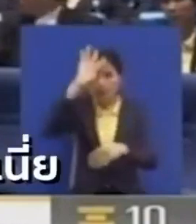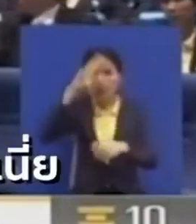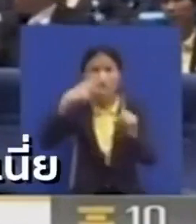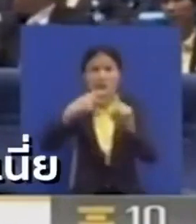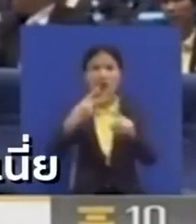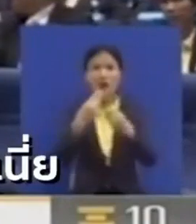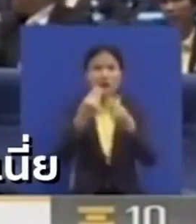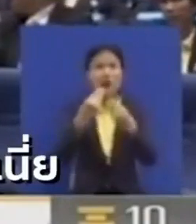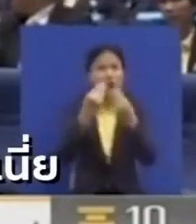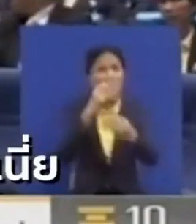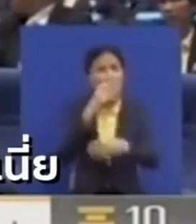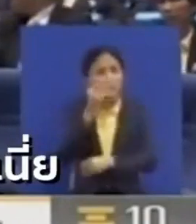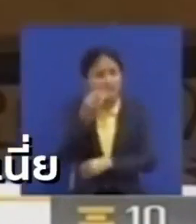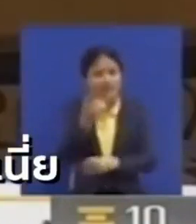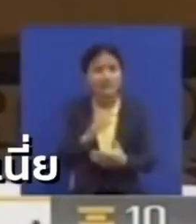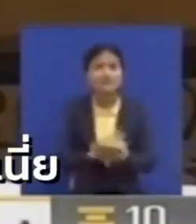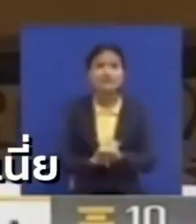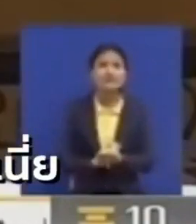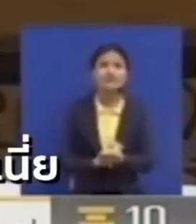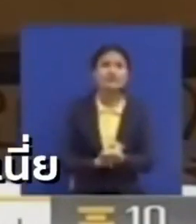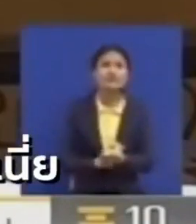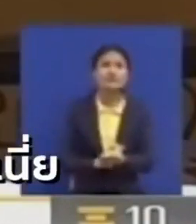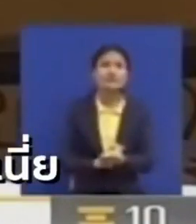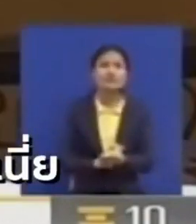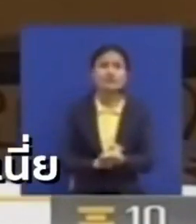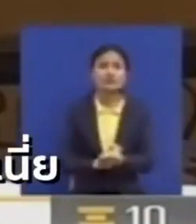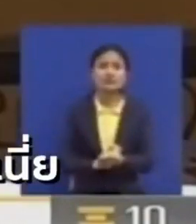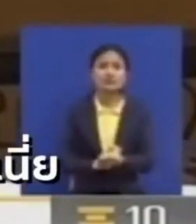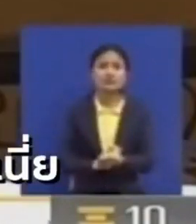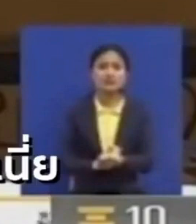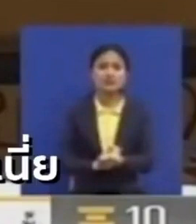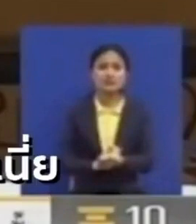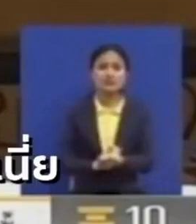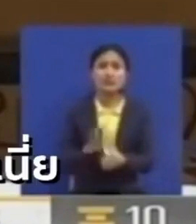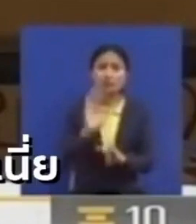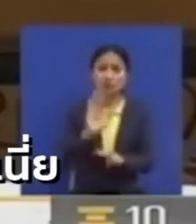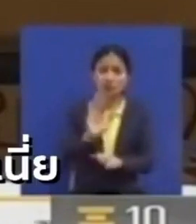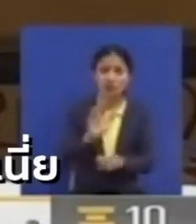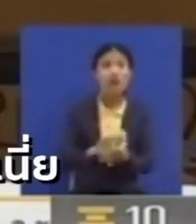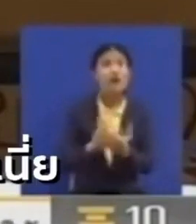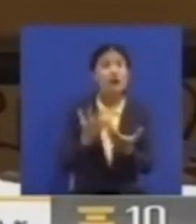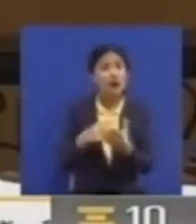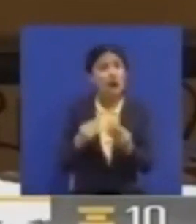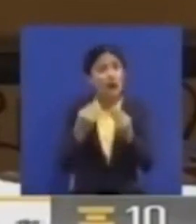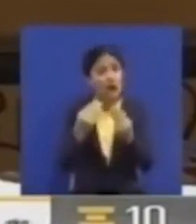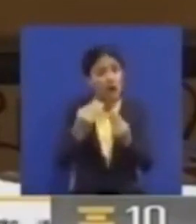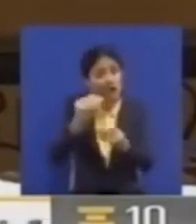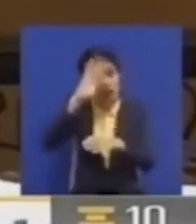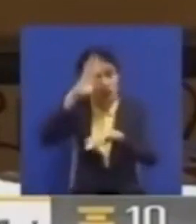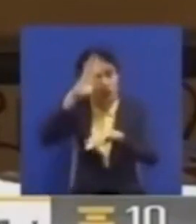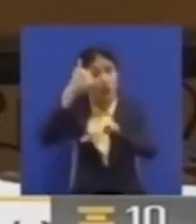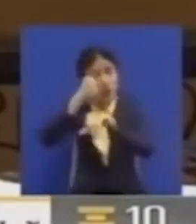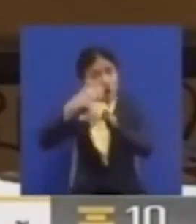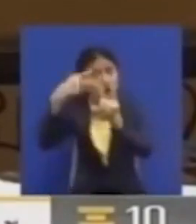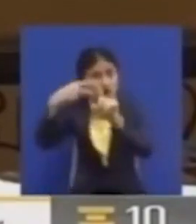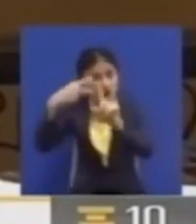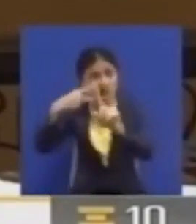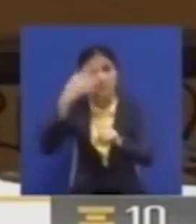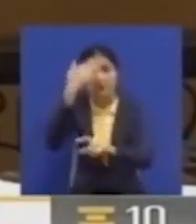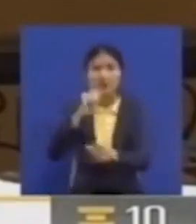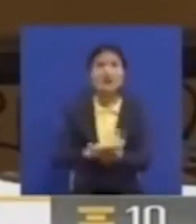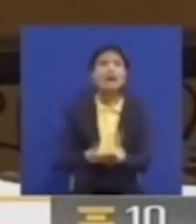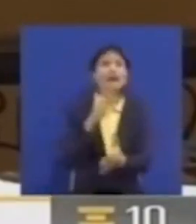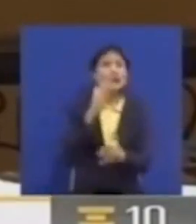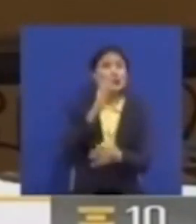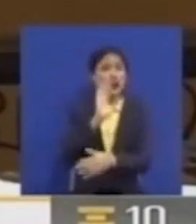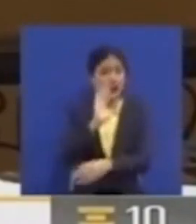ดิ์ใดๆนะครับดังนั้นถึงแม้ว่าจะถูกตัดสิทธิ์ก็ยังเดินหน้าทำงานการเมืองเพื่อที่จะสร้างสังคมไทยอย่างที่เ